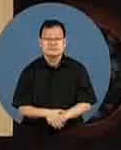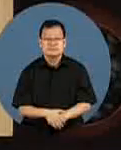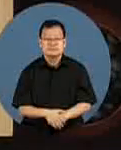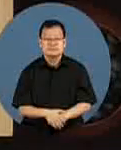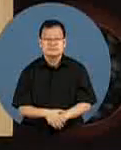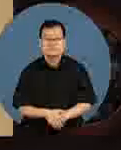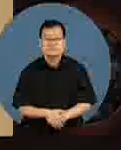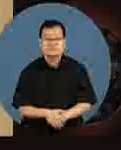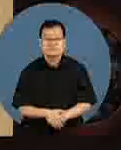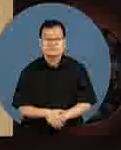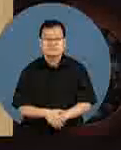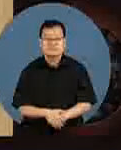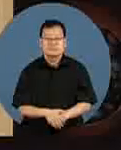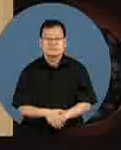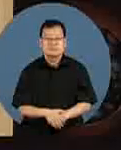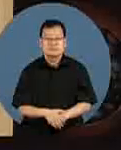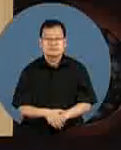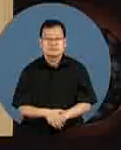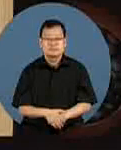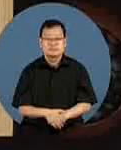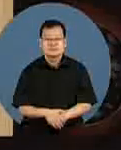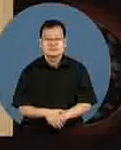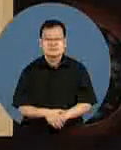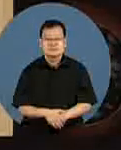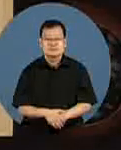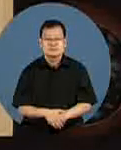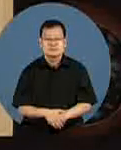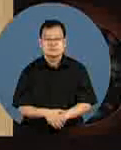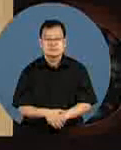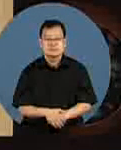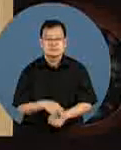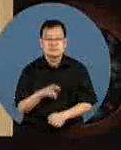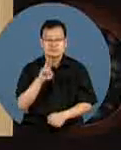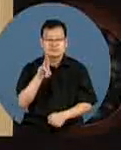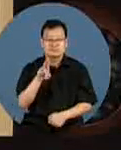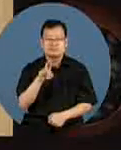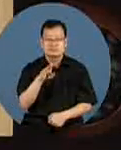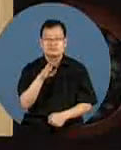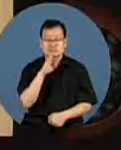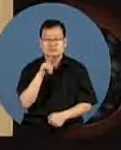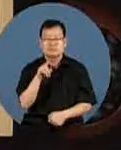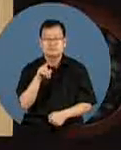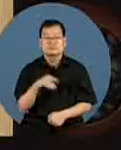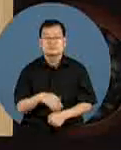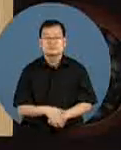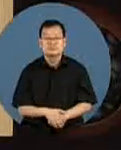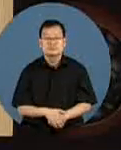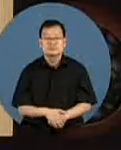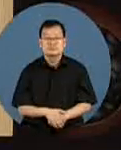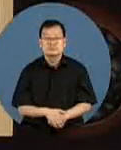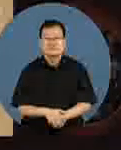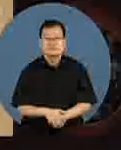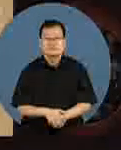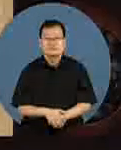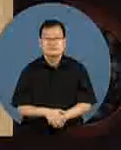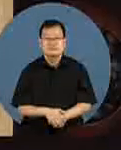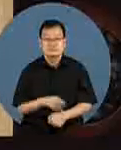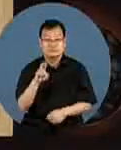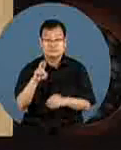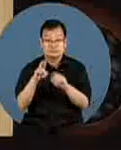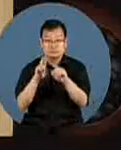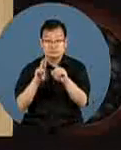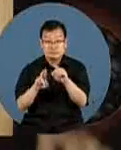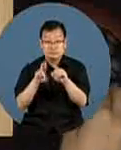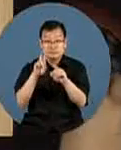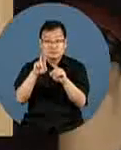그리고 중앙을 붙여나가나요? 상면을 붙여야 되겠죠? 네, 거기를 치받아서 늘게 한